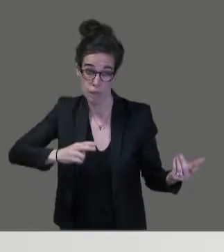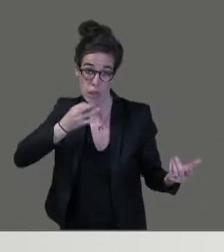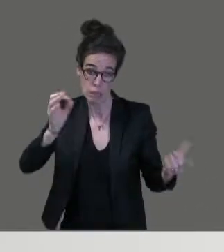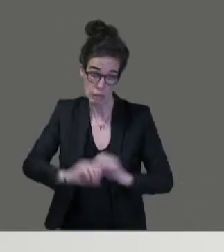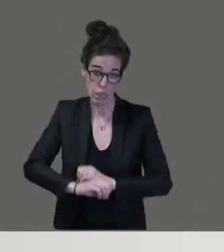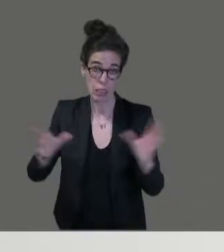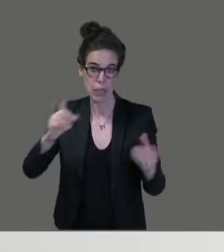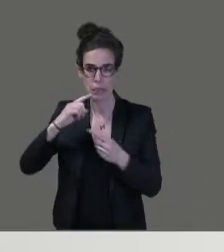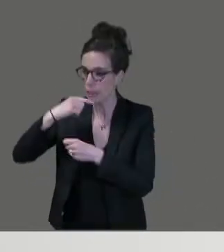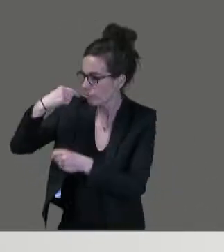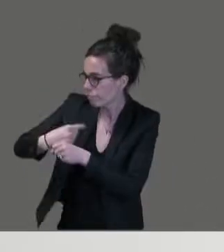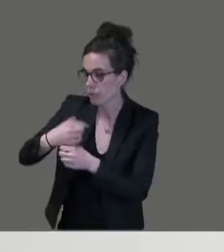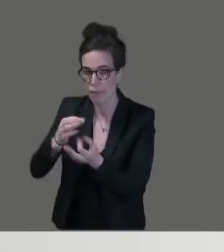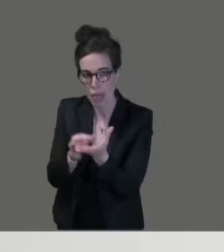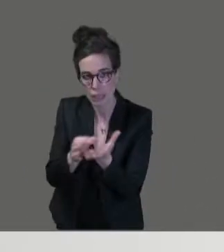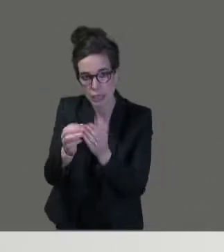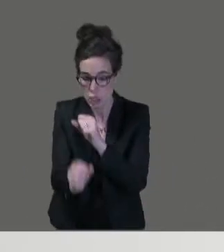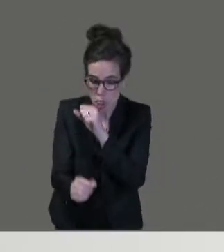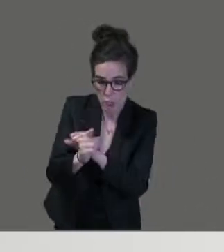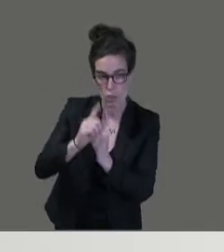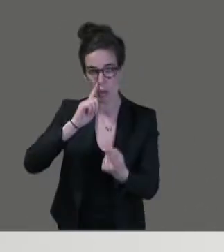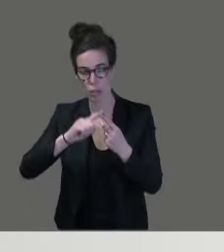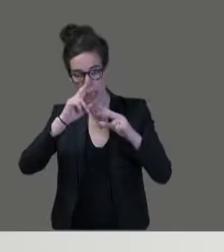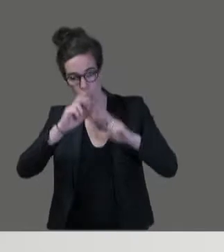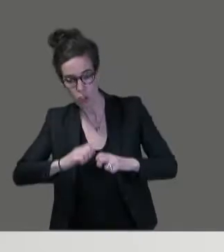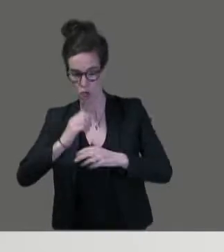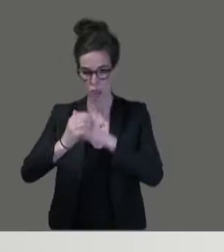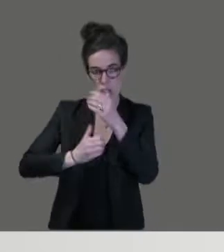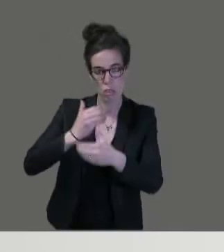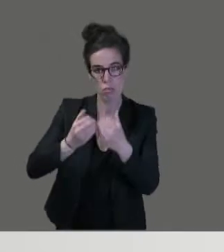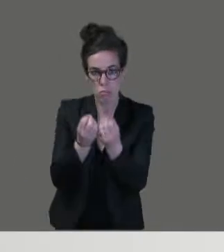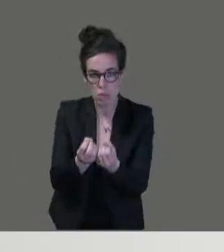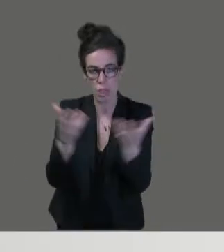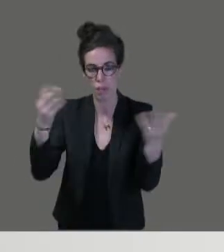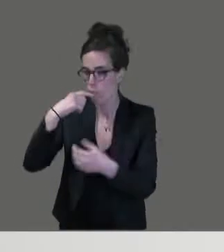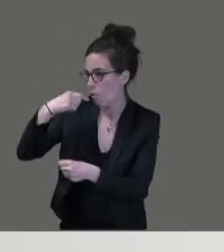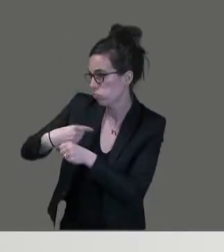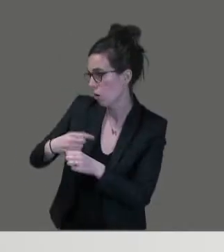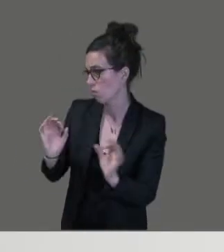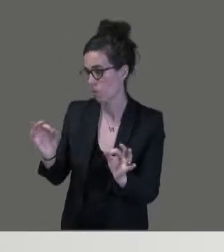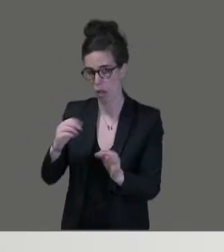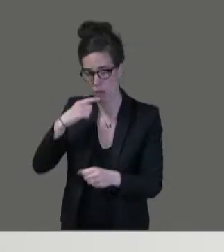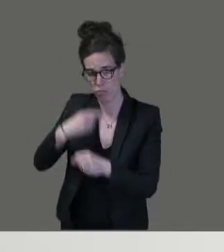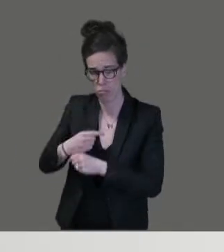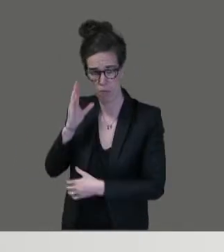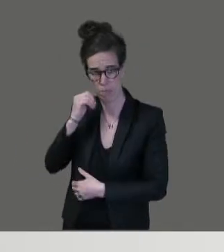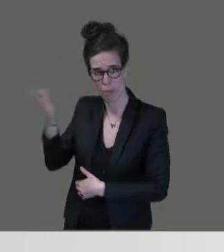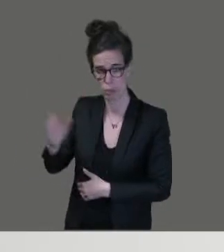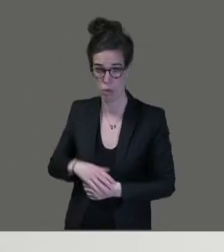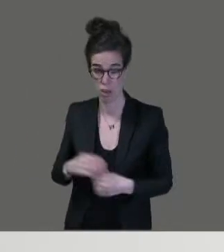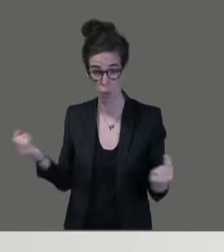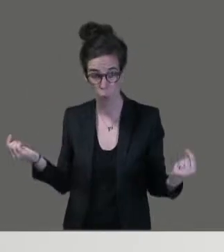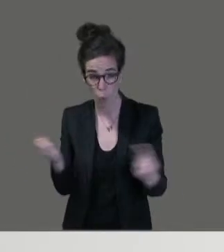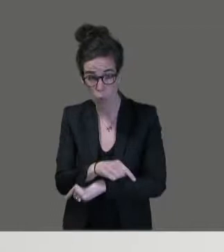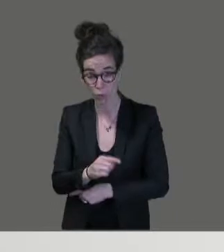stratégie en matière d'innovation, de recherche et développement ou même d'industrie du futur. C'est tout l'inverse, c'est à